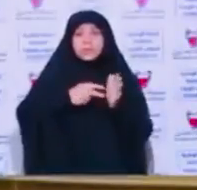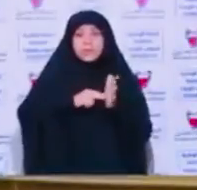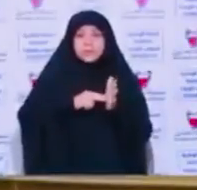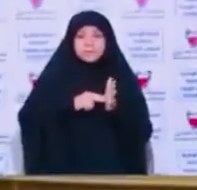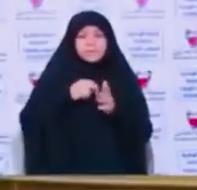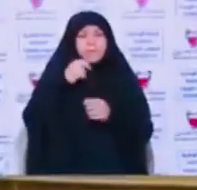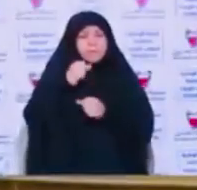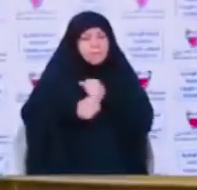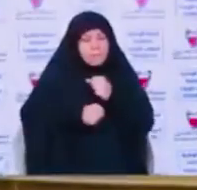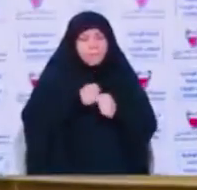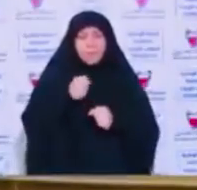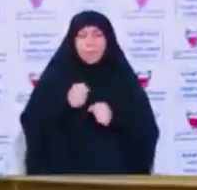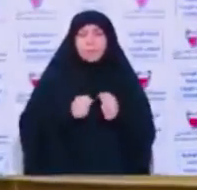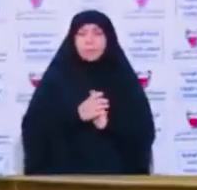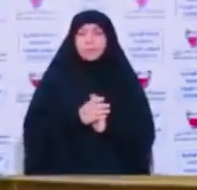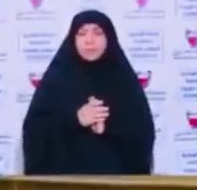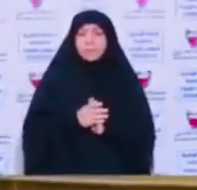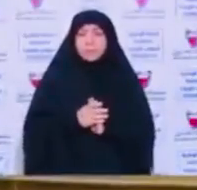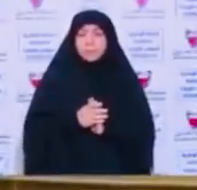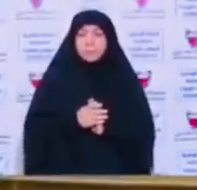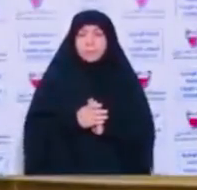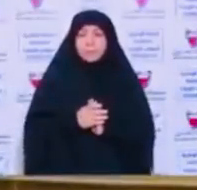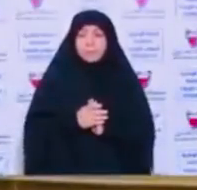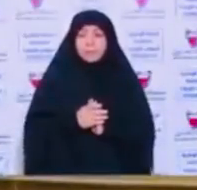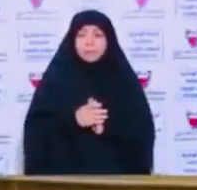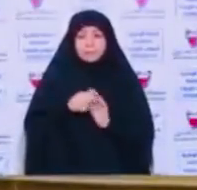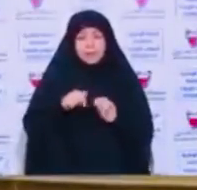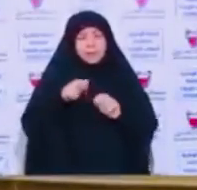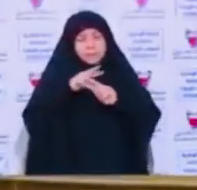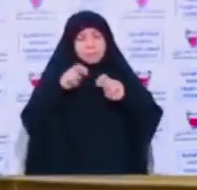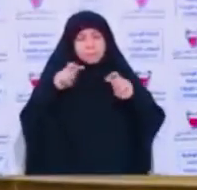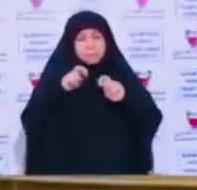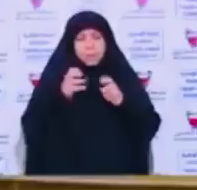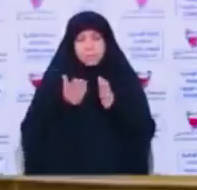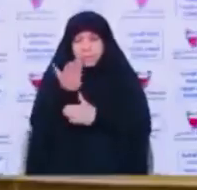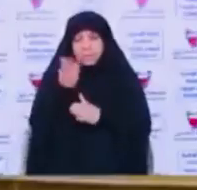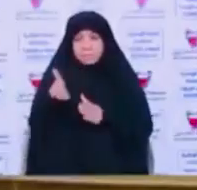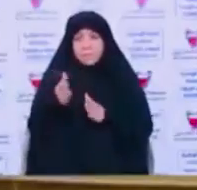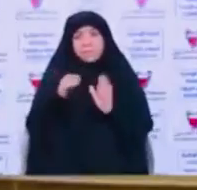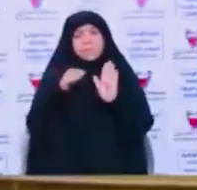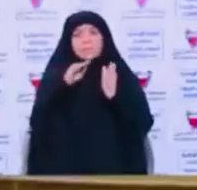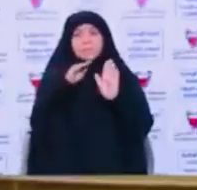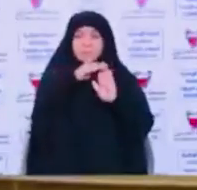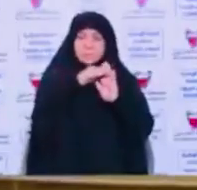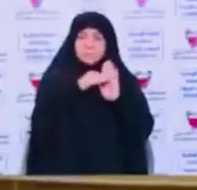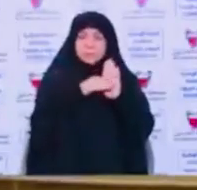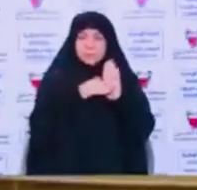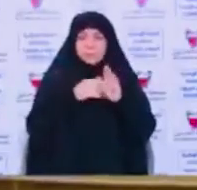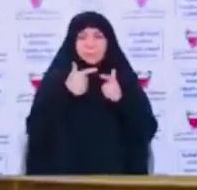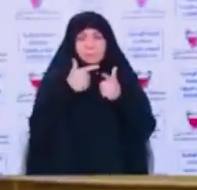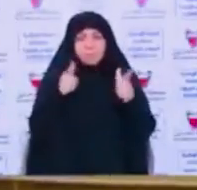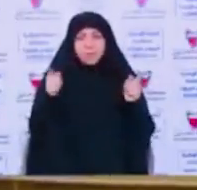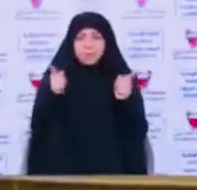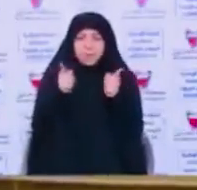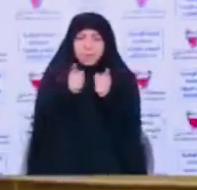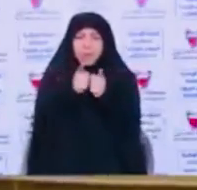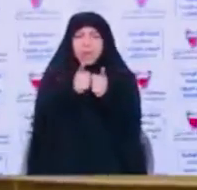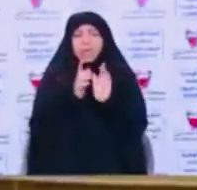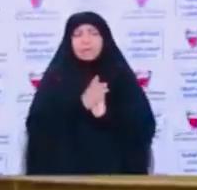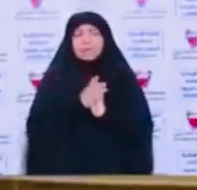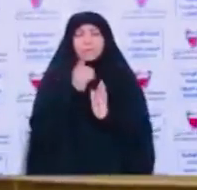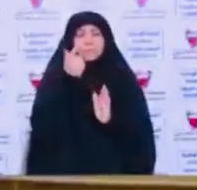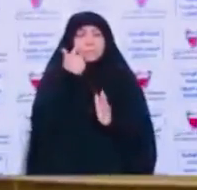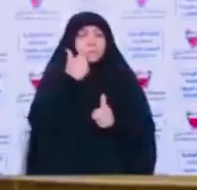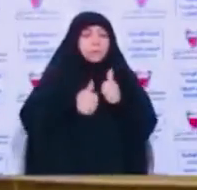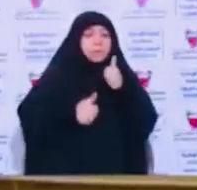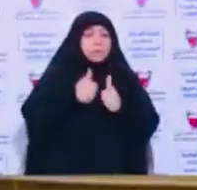لحين يعني صدور البحث الطبي في هذا المجال، ولكن ممكن ألخص ما هي تجربة البحرين